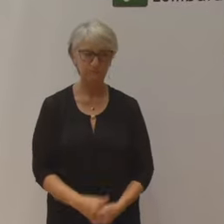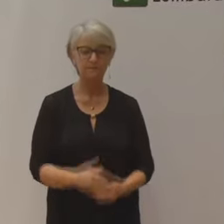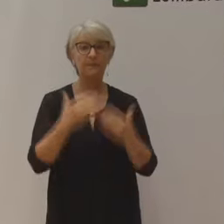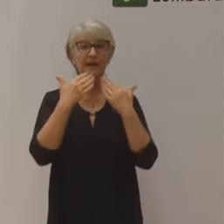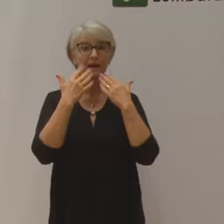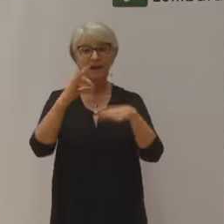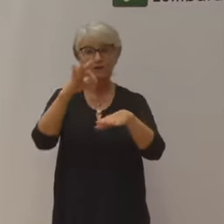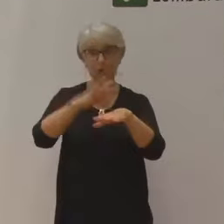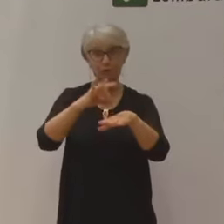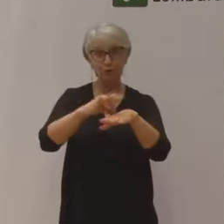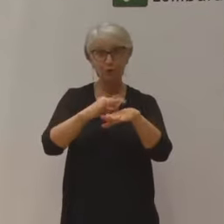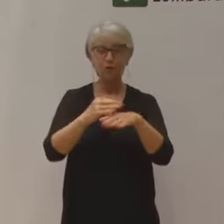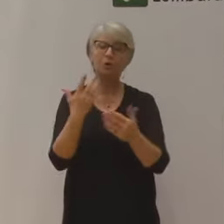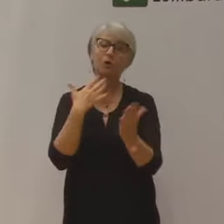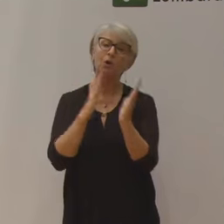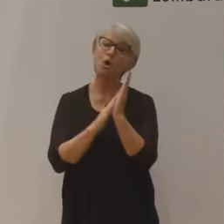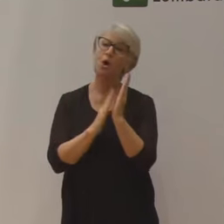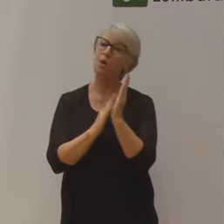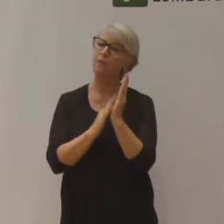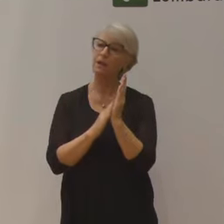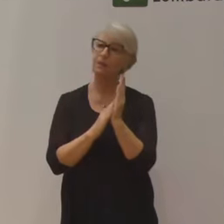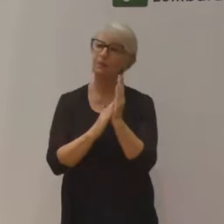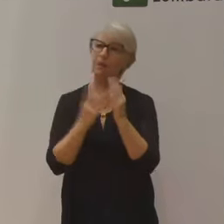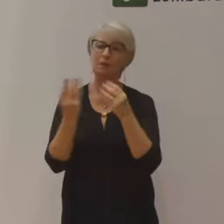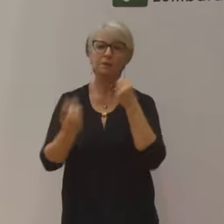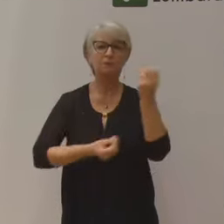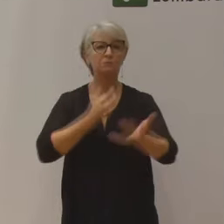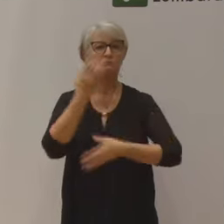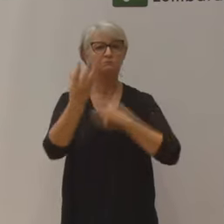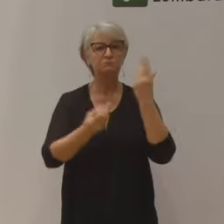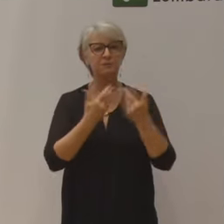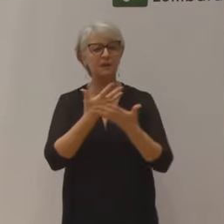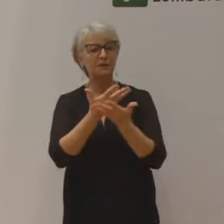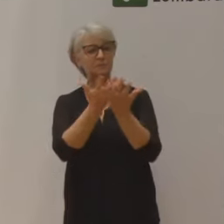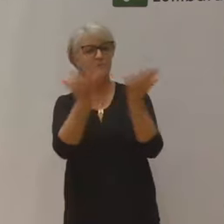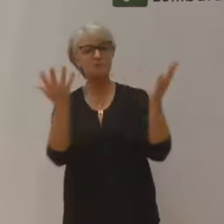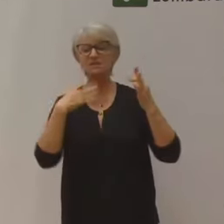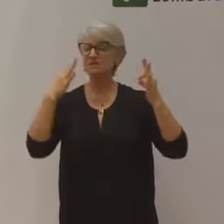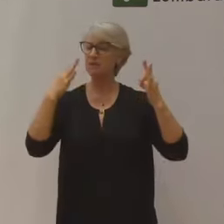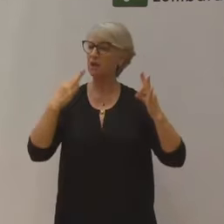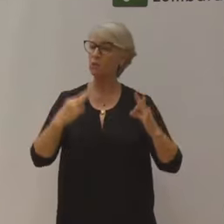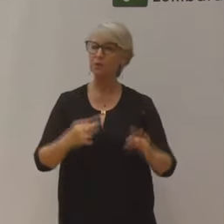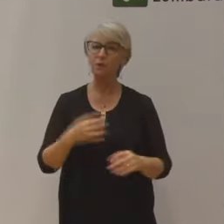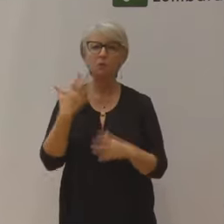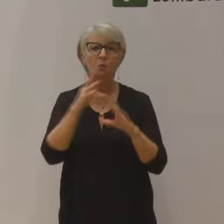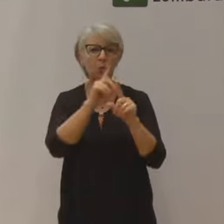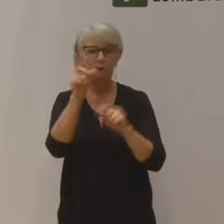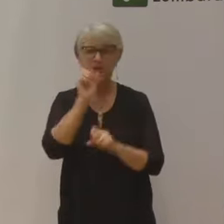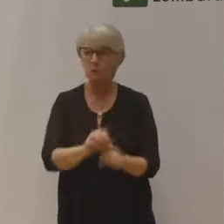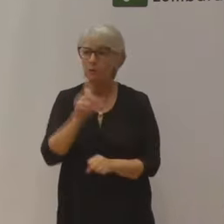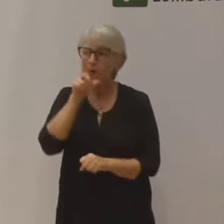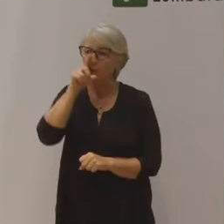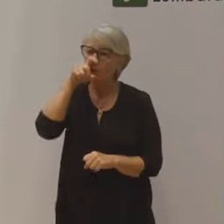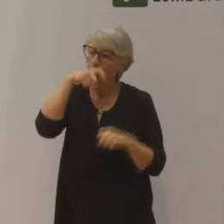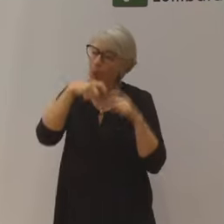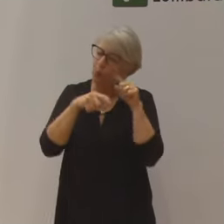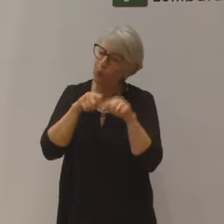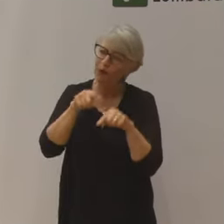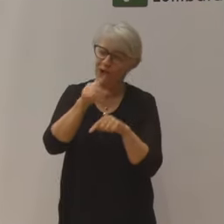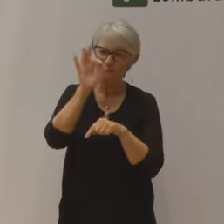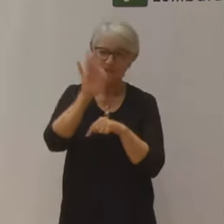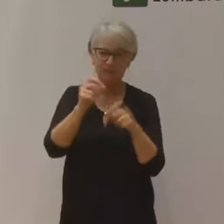Grazie dottor Gillini, complimenti per l'esposizione. E sono sicura che tutti si saranno incuriositi di andare a vedere i